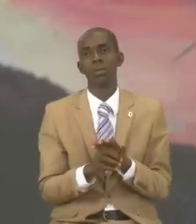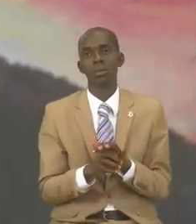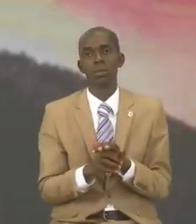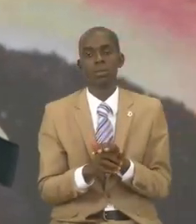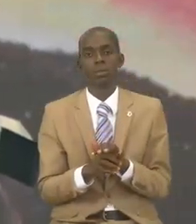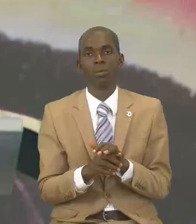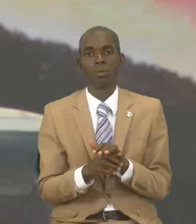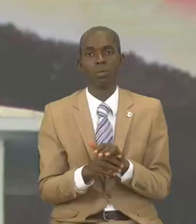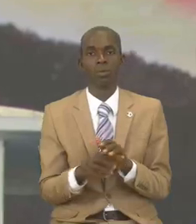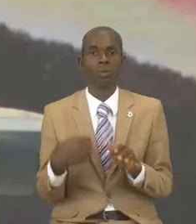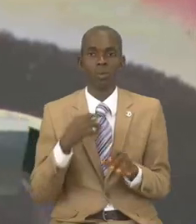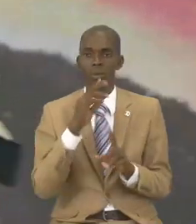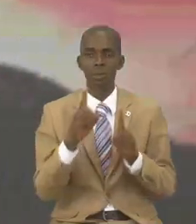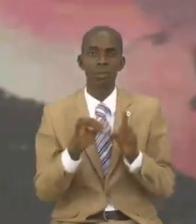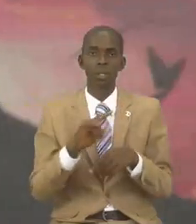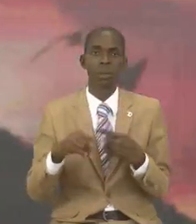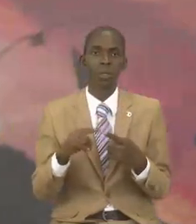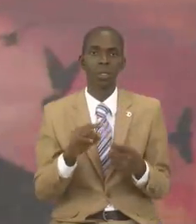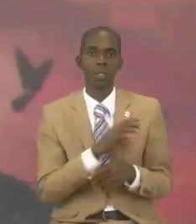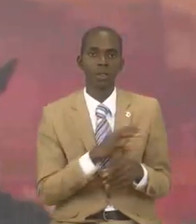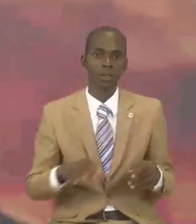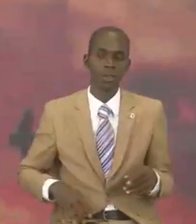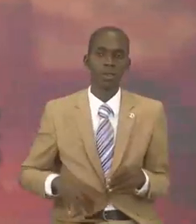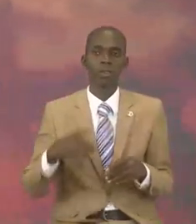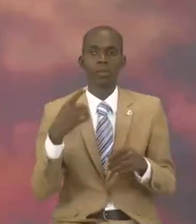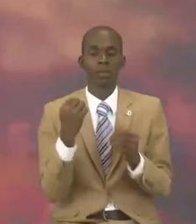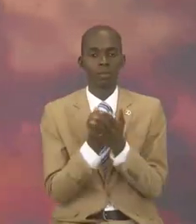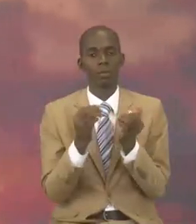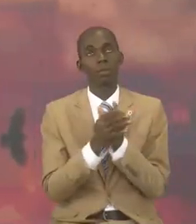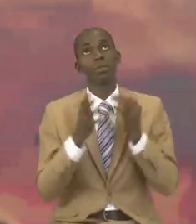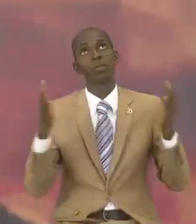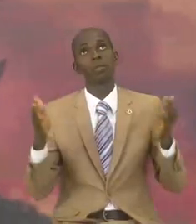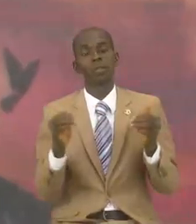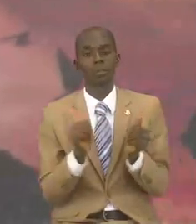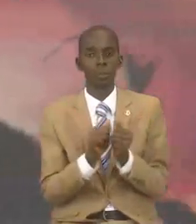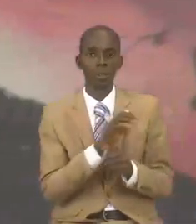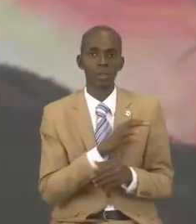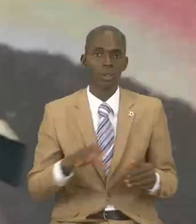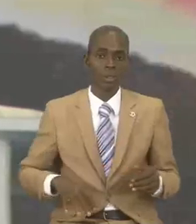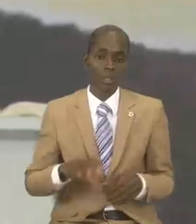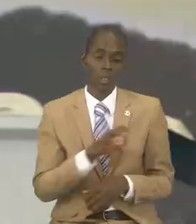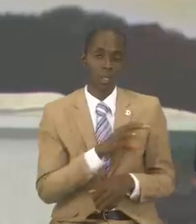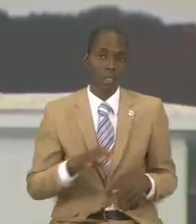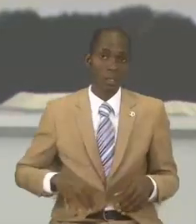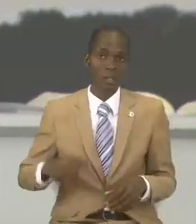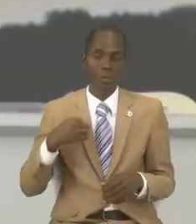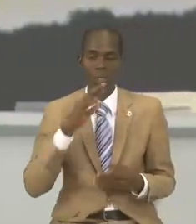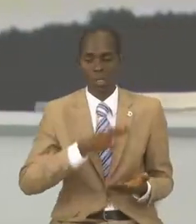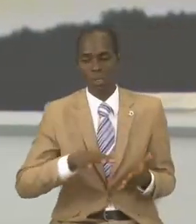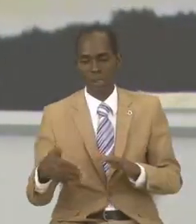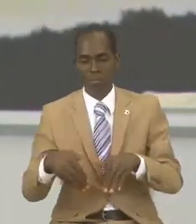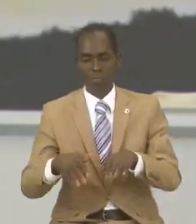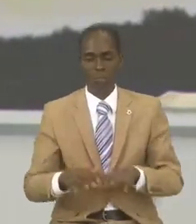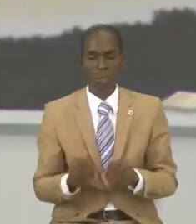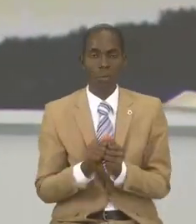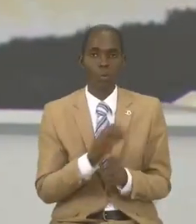nous parlons de Christ. Christ qui a été crucifié. Nous sommes crucifiés avec lui. Nous sommes morts ensevelis